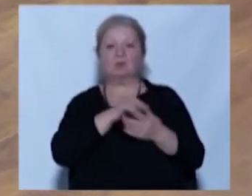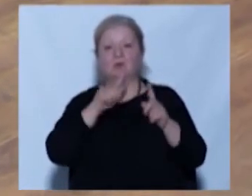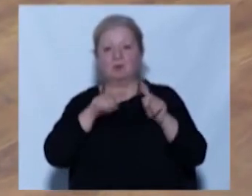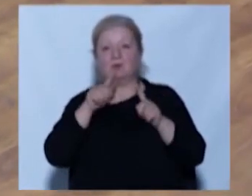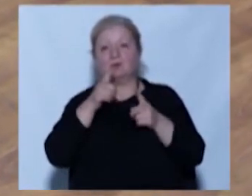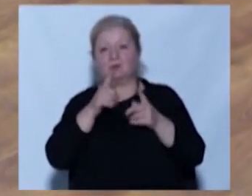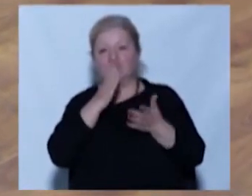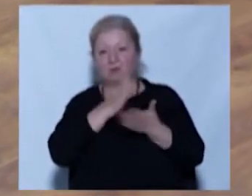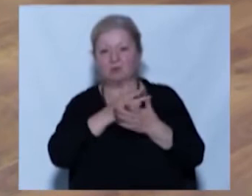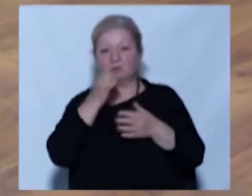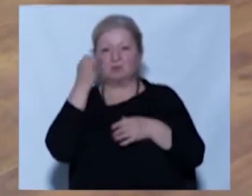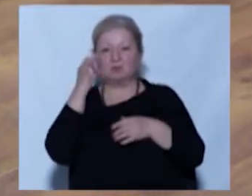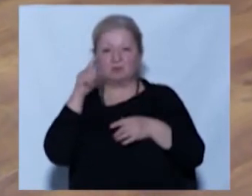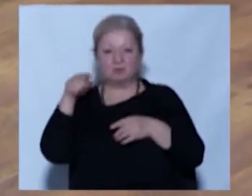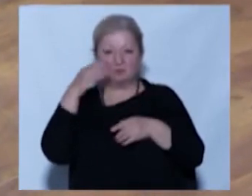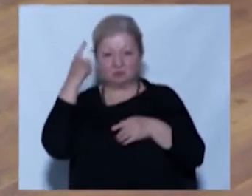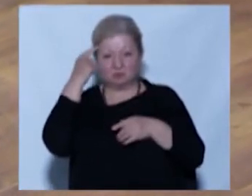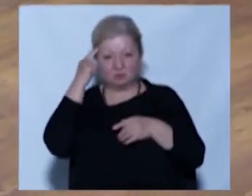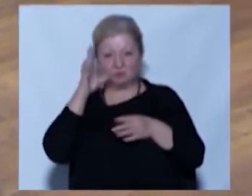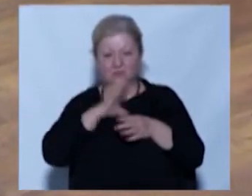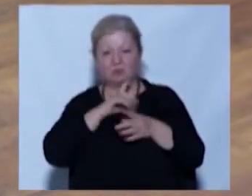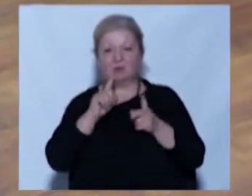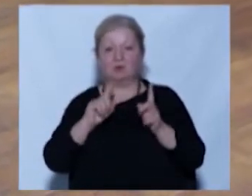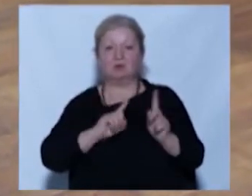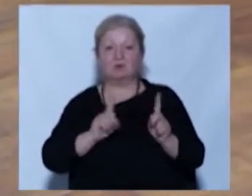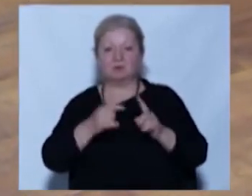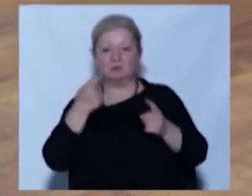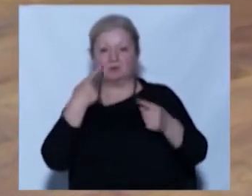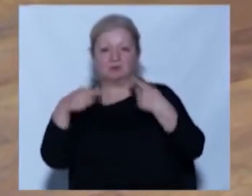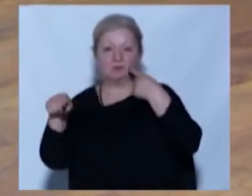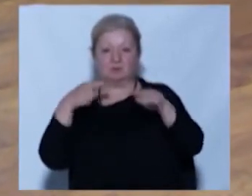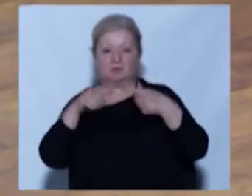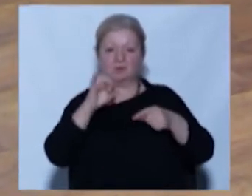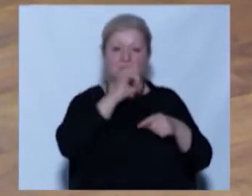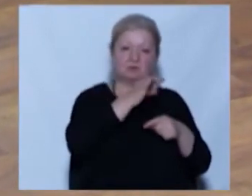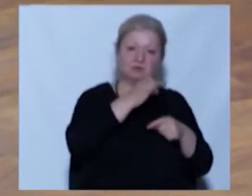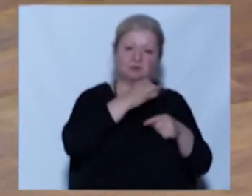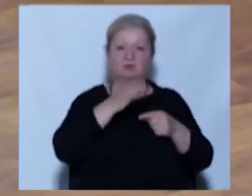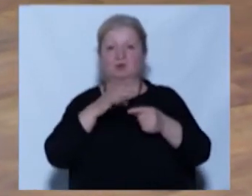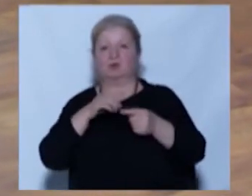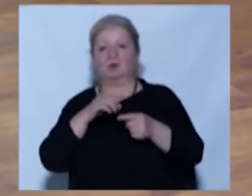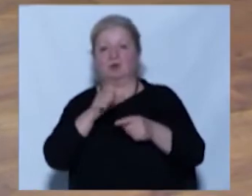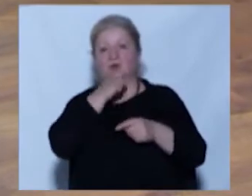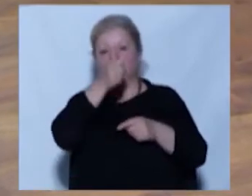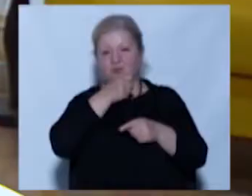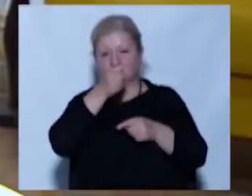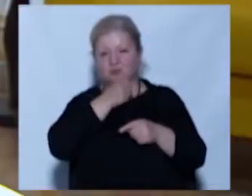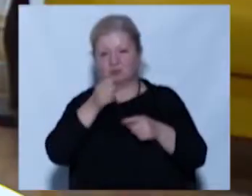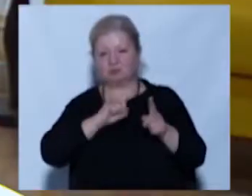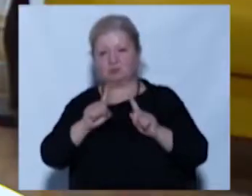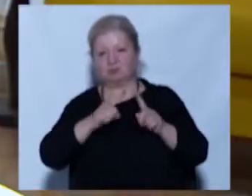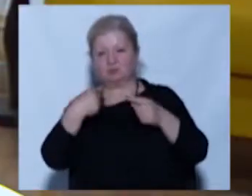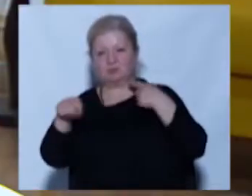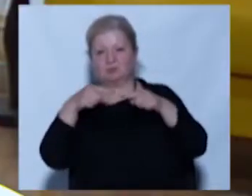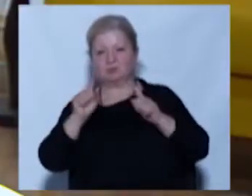შორის არსებობს მოსაზრება ისტორიკოსებში, რომ აი რითი განსხვავდებაო ამბობენ ისტორიკოსი და ჟურნალისტი,